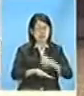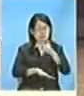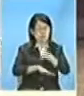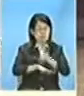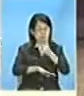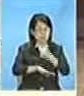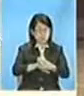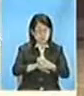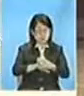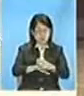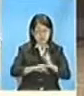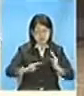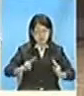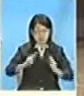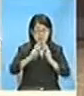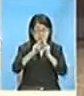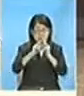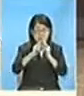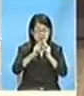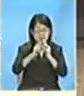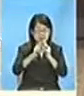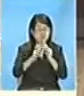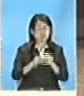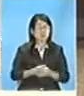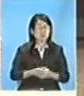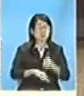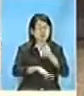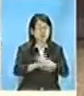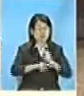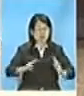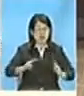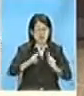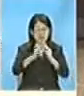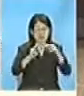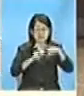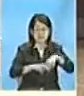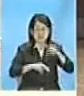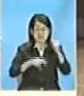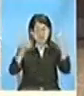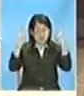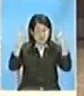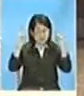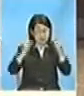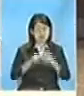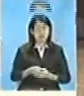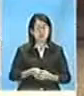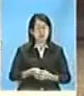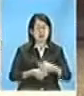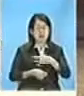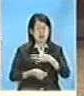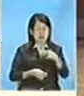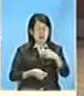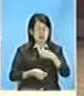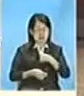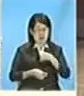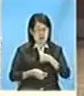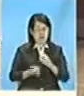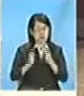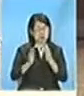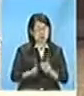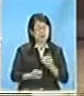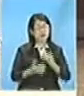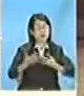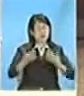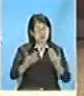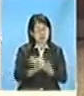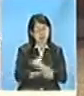ทวีสินท่านนายกท่านประธานโทษค่ะท่านรัฐมนตรีประจำสำนักนายกให้เป็นผู้แทนเข้ามาร่วมประสบความสำเร็